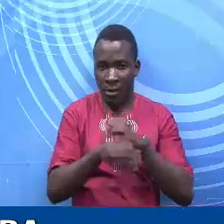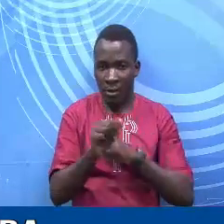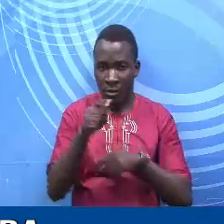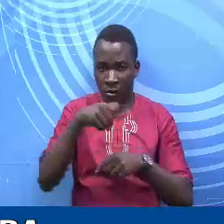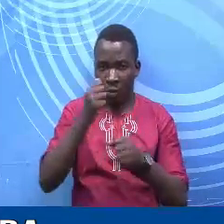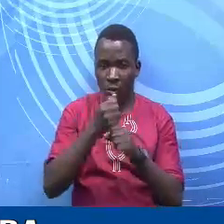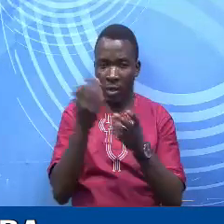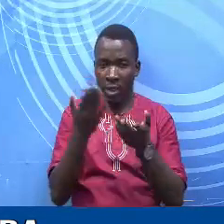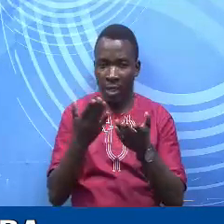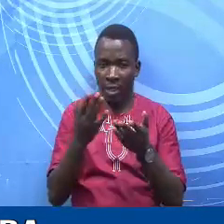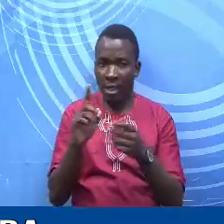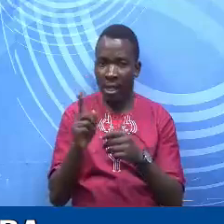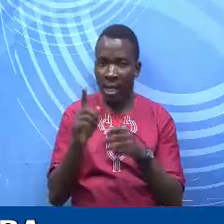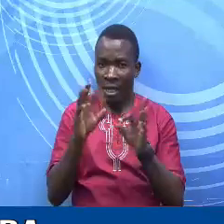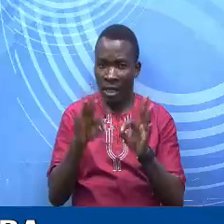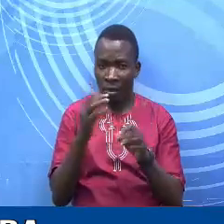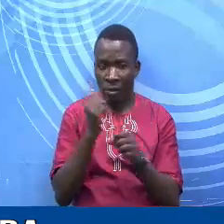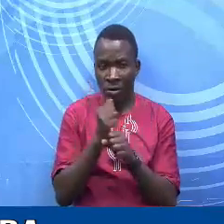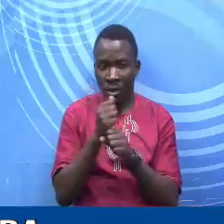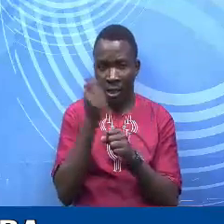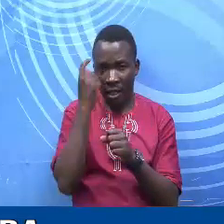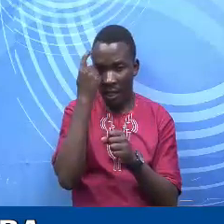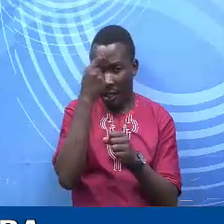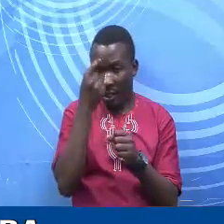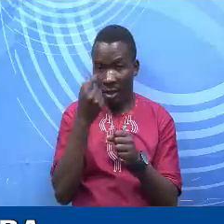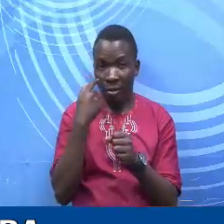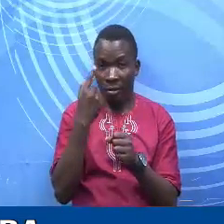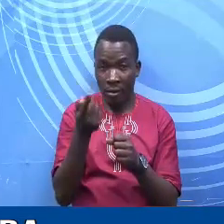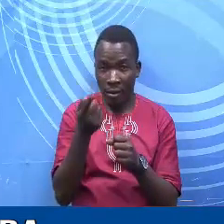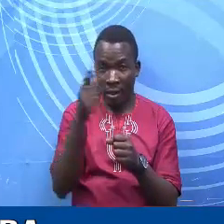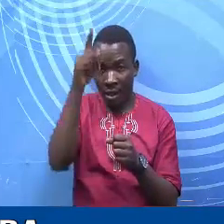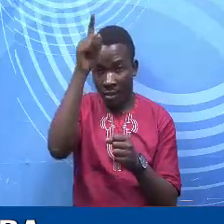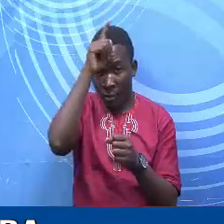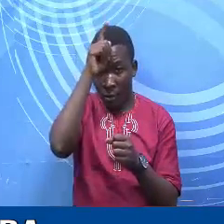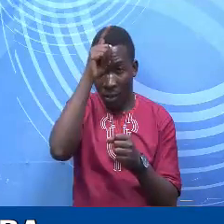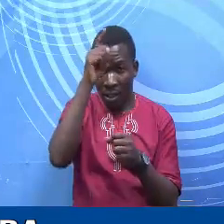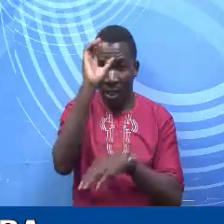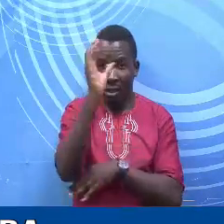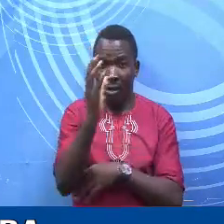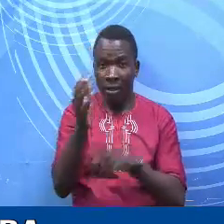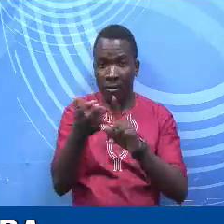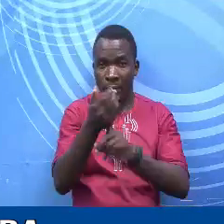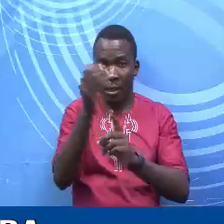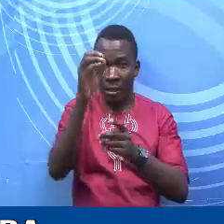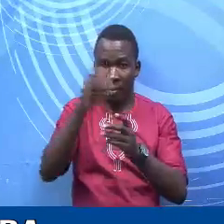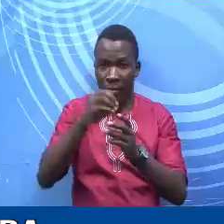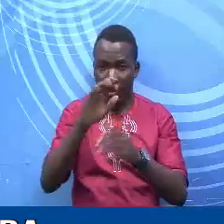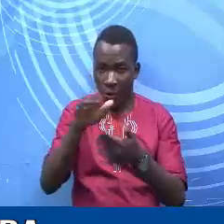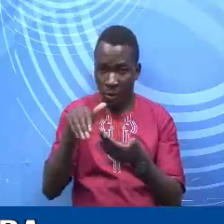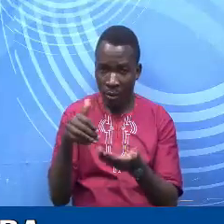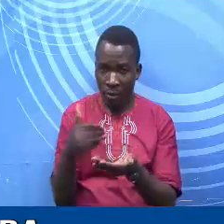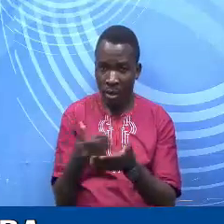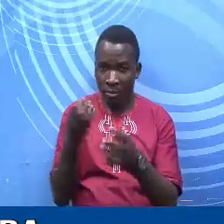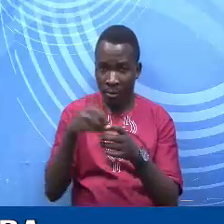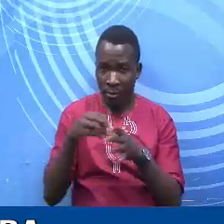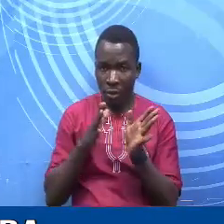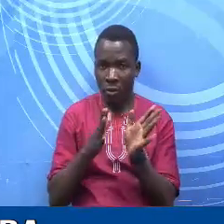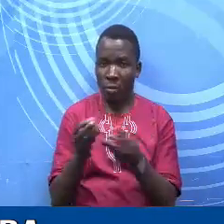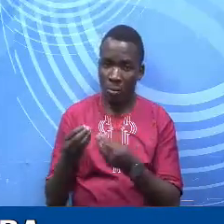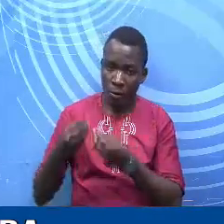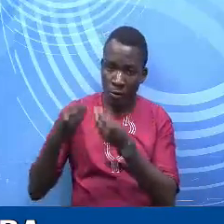kintu dukora twebwe nka Leta iyo tuzanye abaturage. Ni ukuvuga ngo umuturage ibiti bivuyemo byose muri rusange